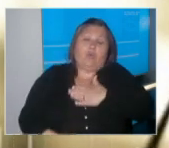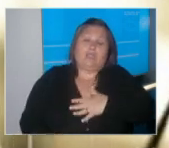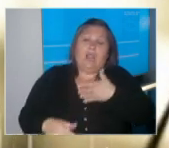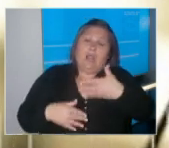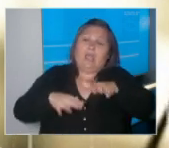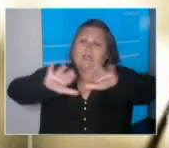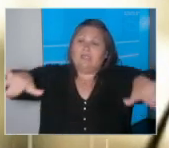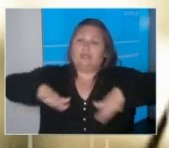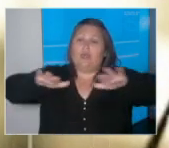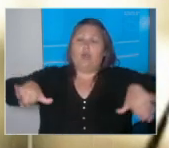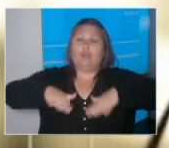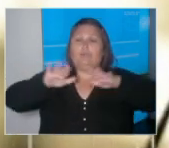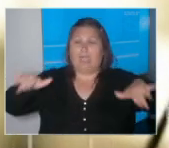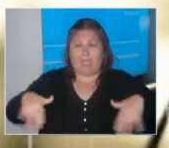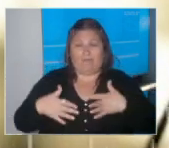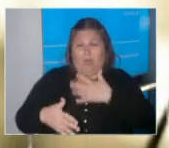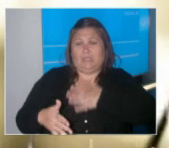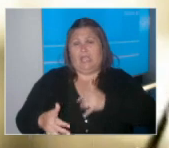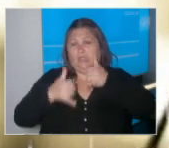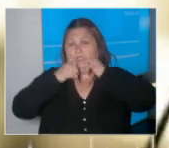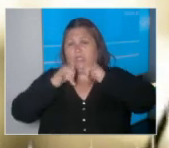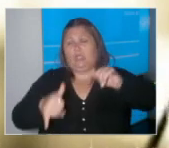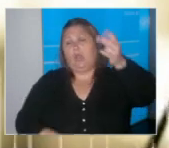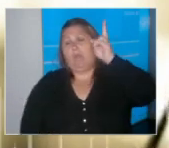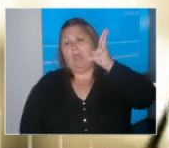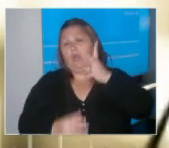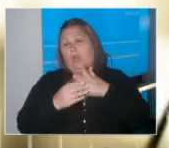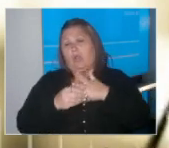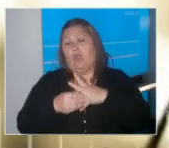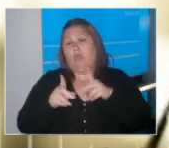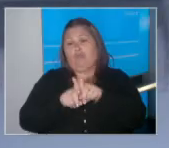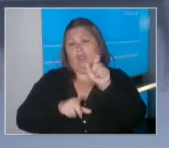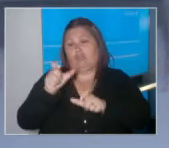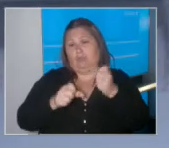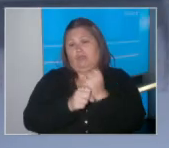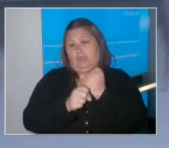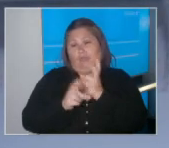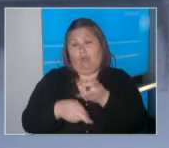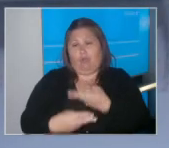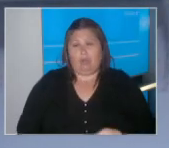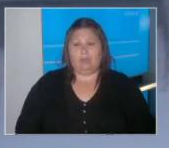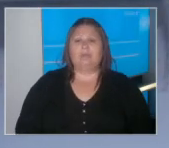לשחות בים, או לעשות טיול בחול, כפי שלא מעט אנשים כן יכולים ועושים.